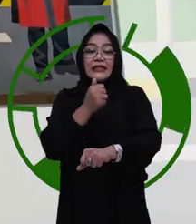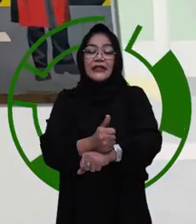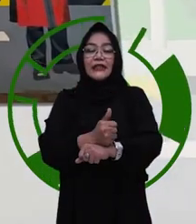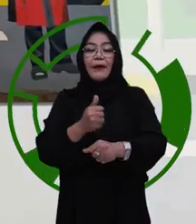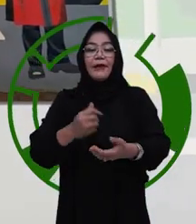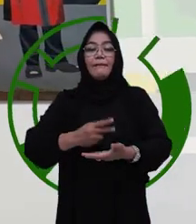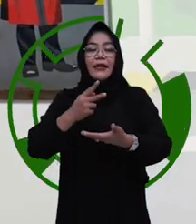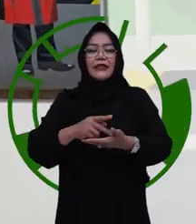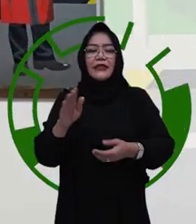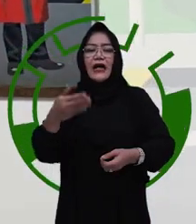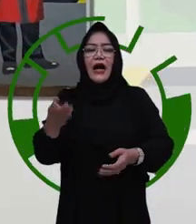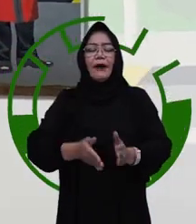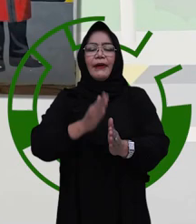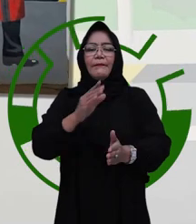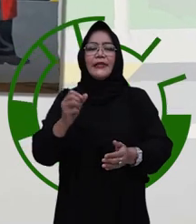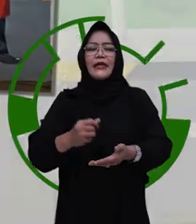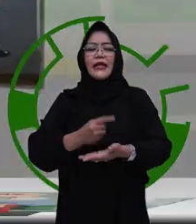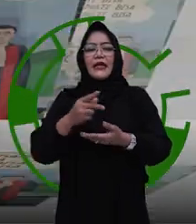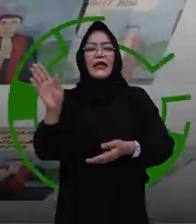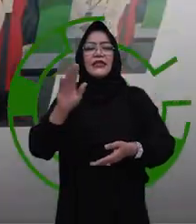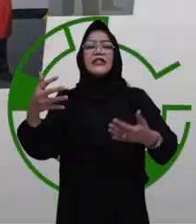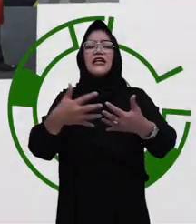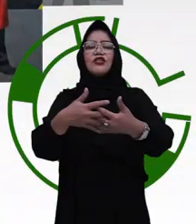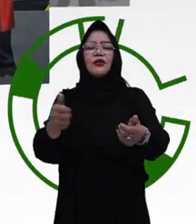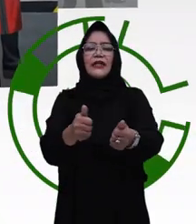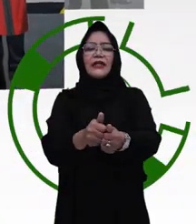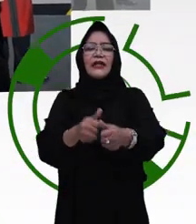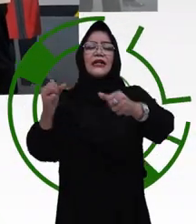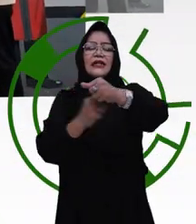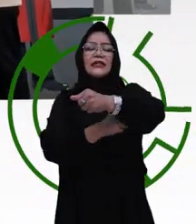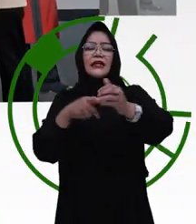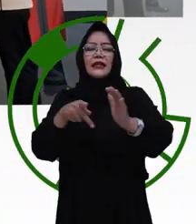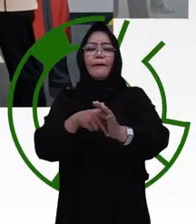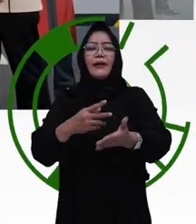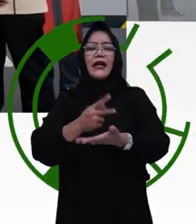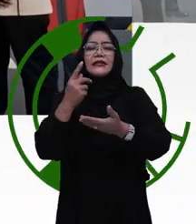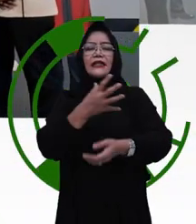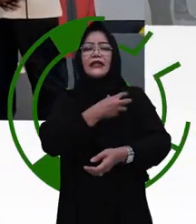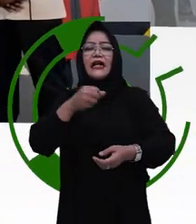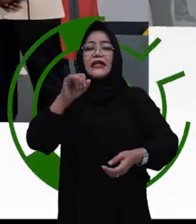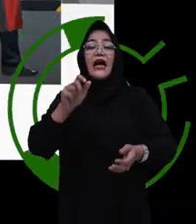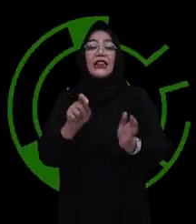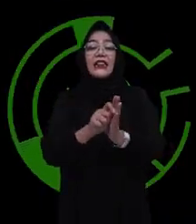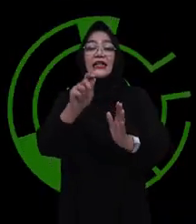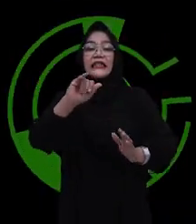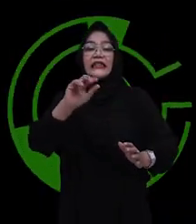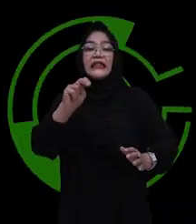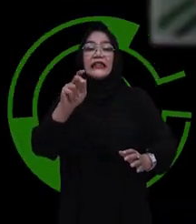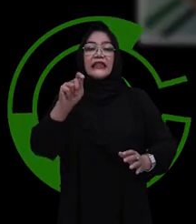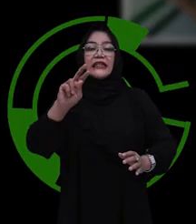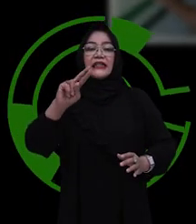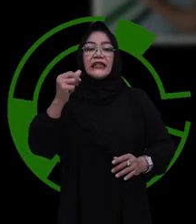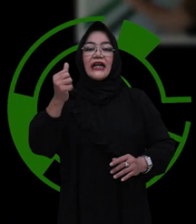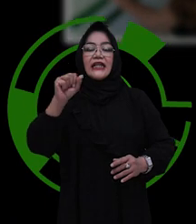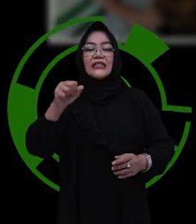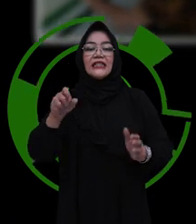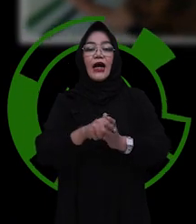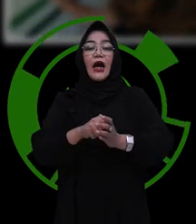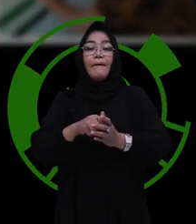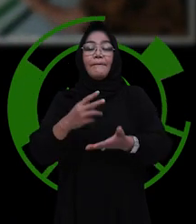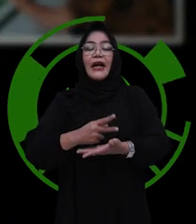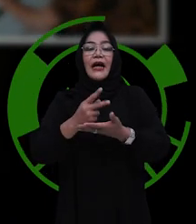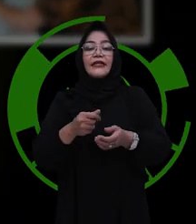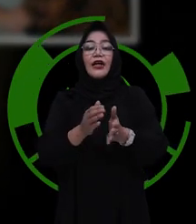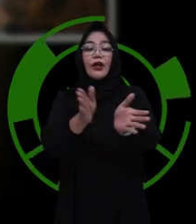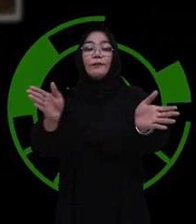pelayanan apabila layanan yang diterima tidak sesuai dengan standar pelayanan dan terintegrasinya pelayanan publik.